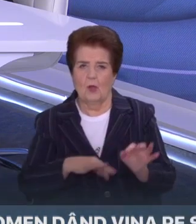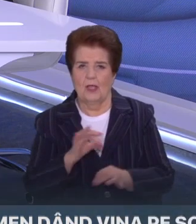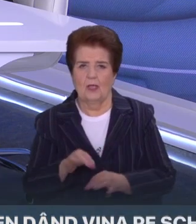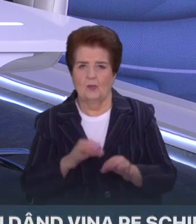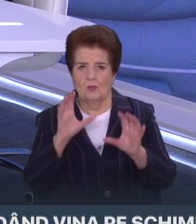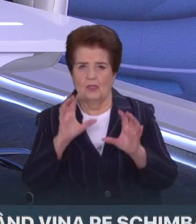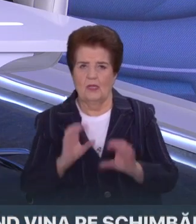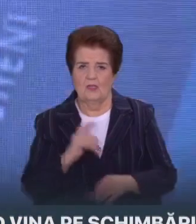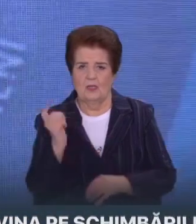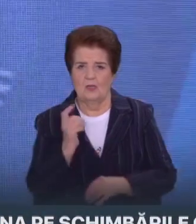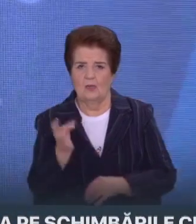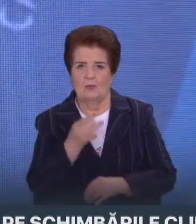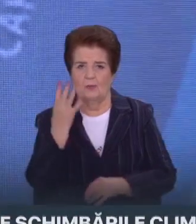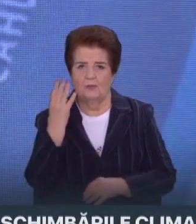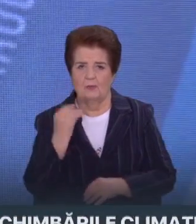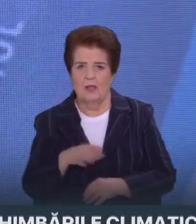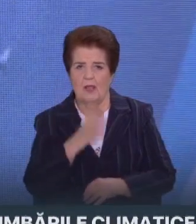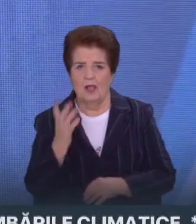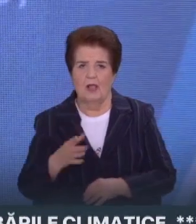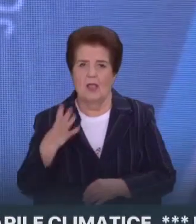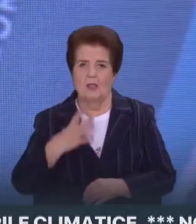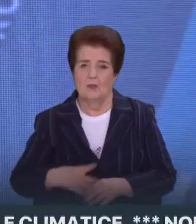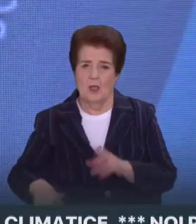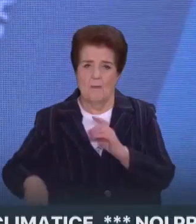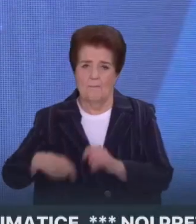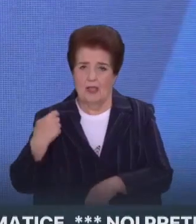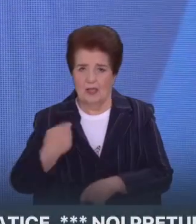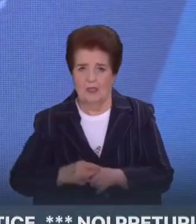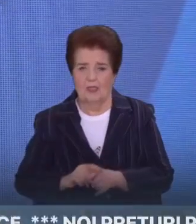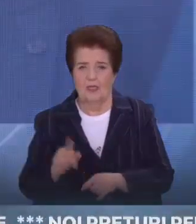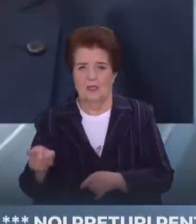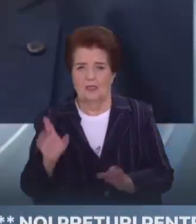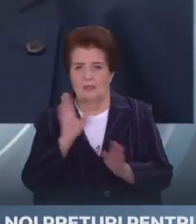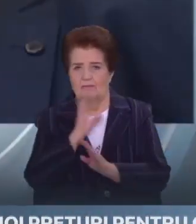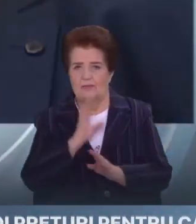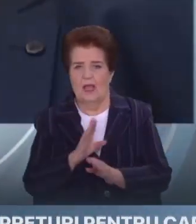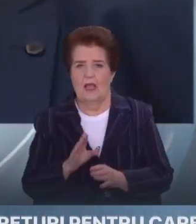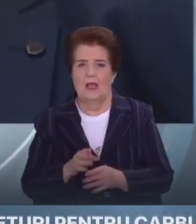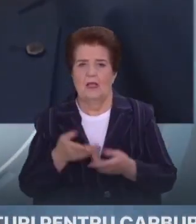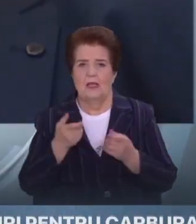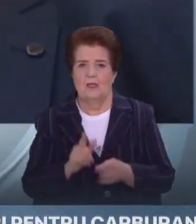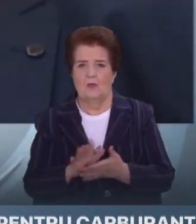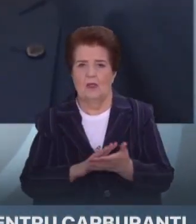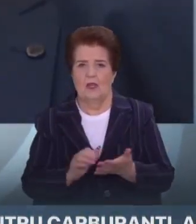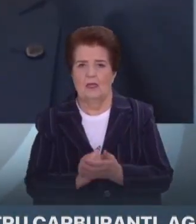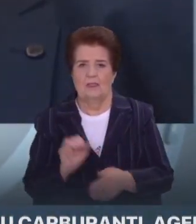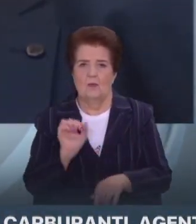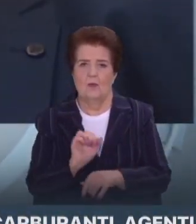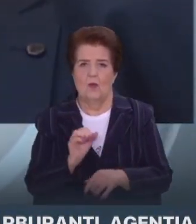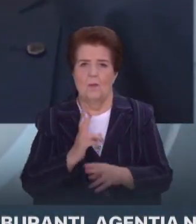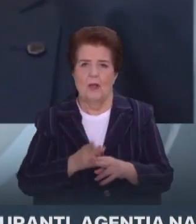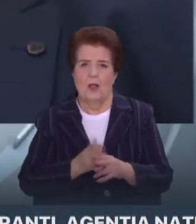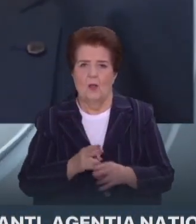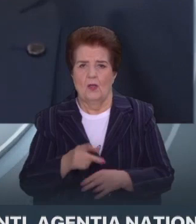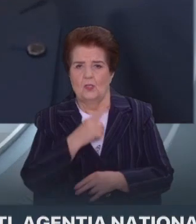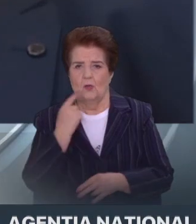care agricultorii din Republica Moldova, care au suportat pierderi în urma calamităților naturale sau a embargoului impus de Rusia,